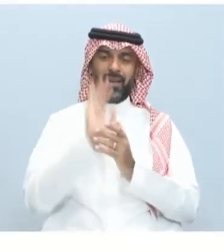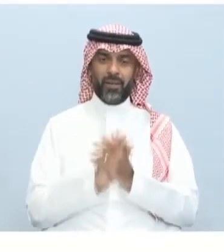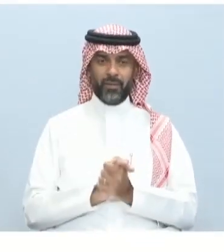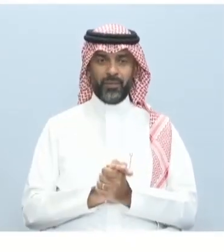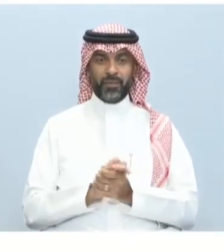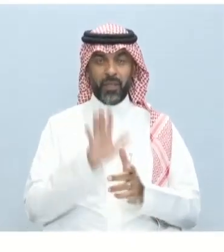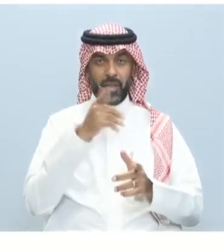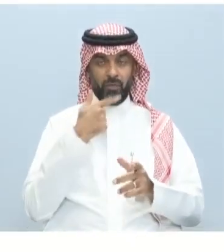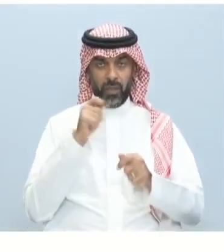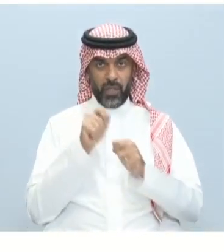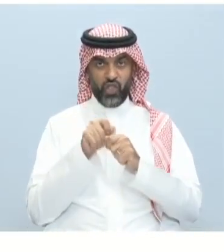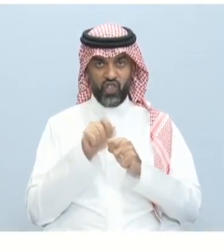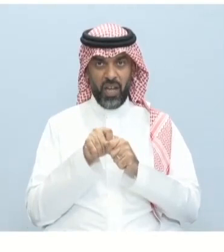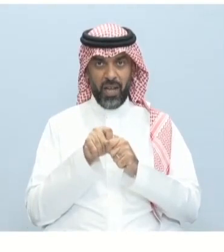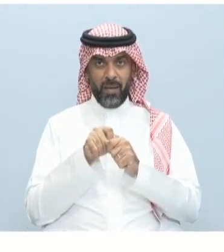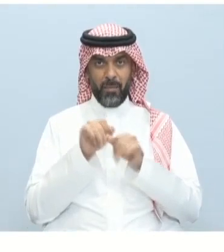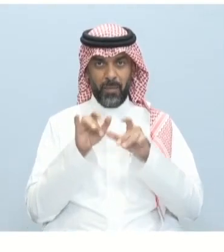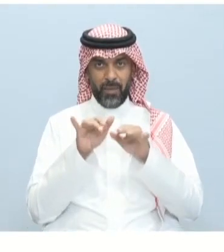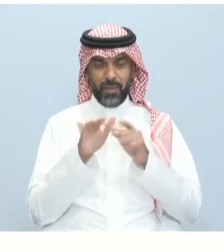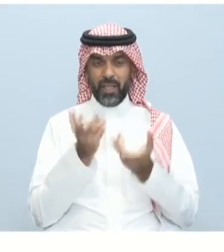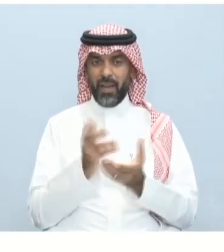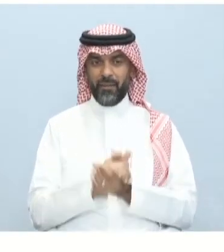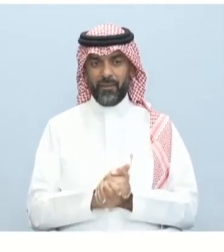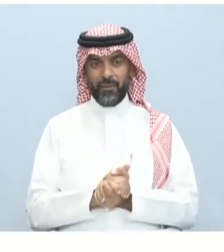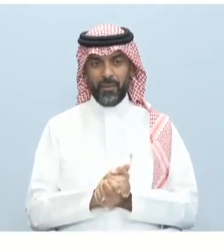إذن لإنشاء المقطع البرمجي